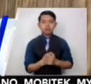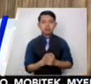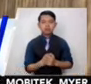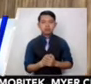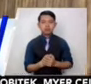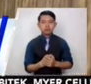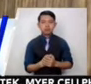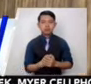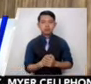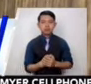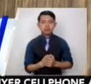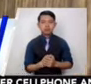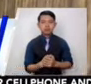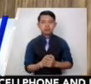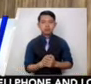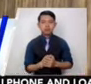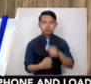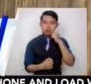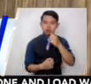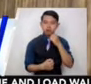naguhubad daw po. Upon